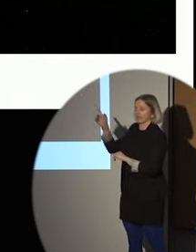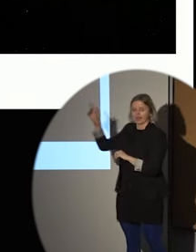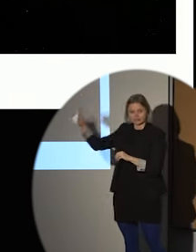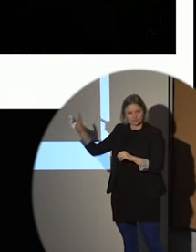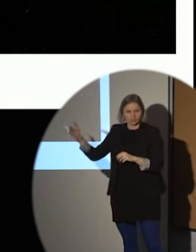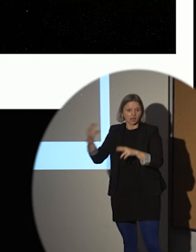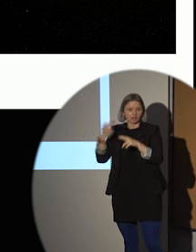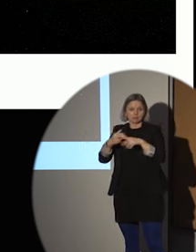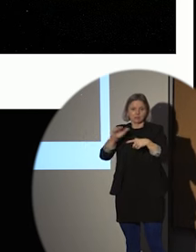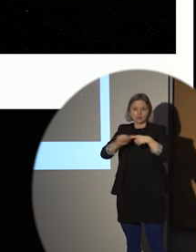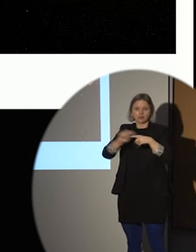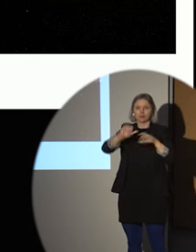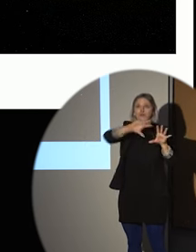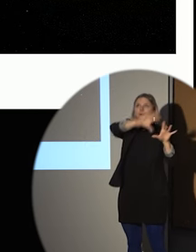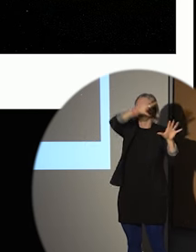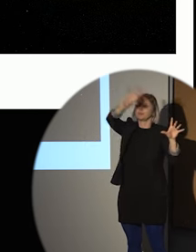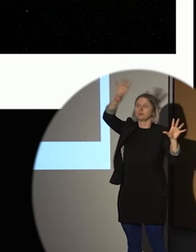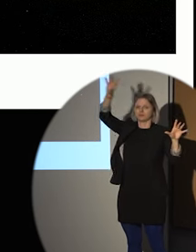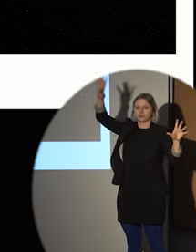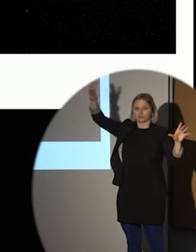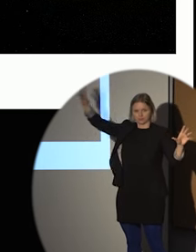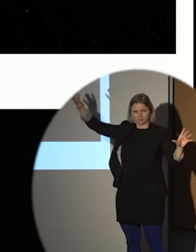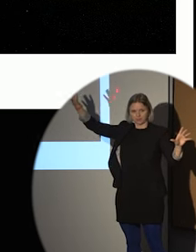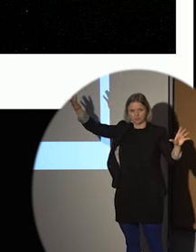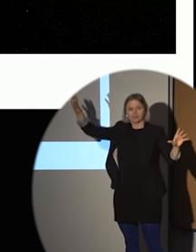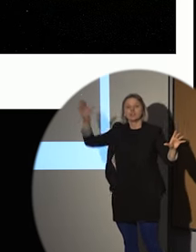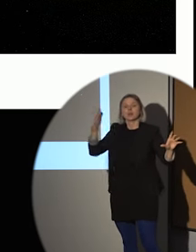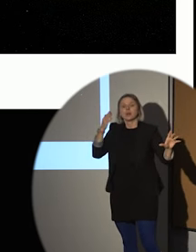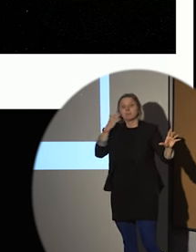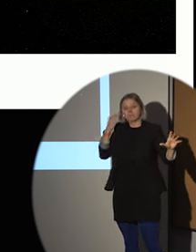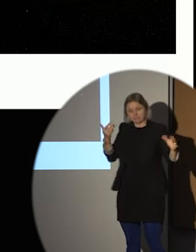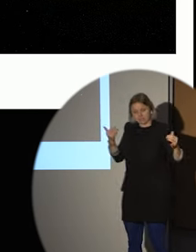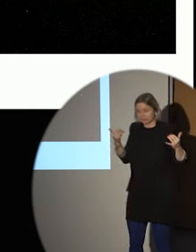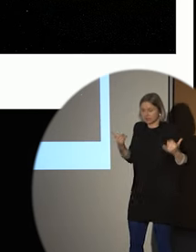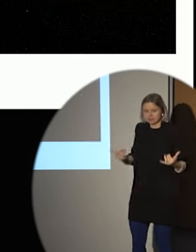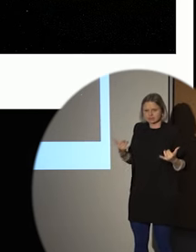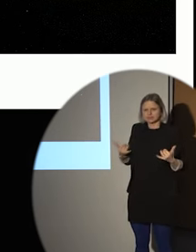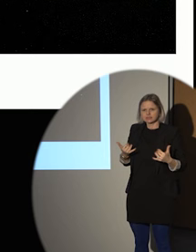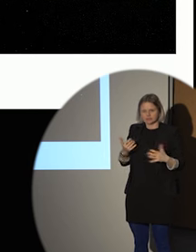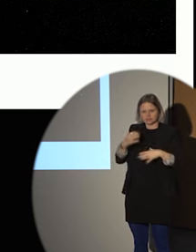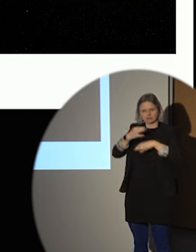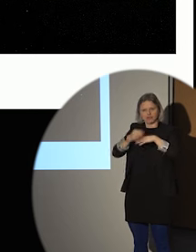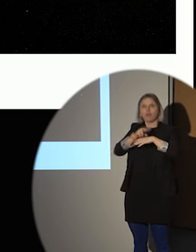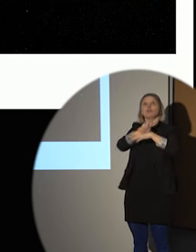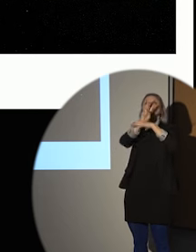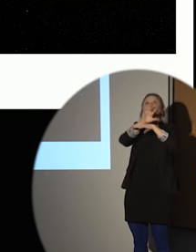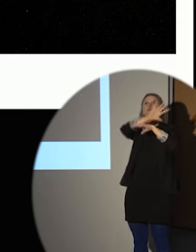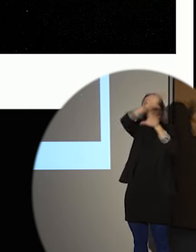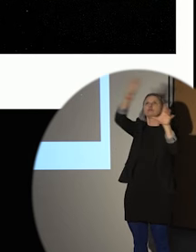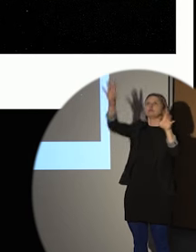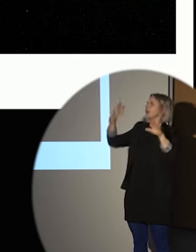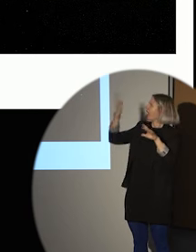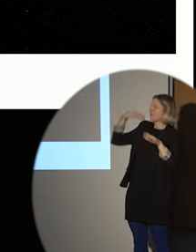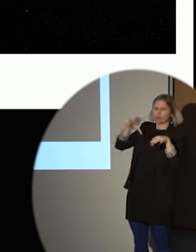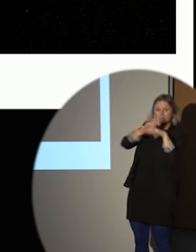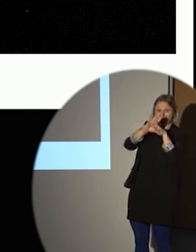lactée, nous verrions ceci. Cette partie-là correspond à l'hémisphère sud. Cette partie-là correspond à l'hémisphère nord. Vous retrouvez